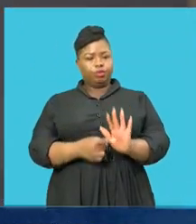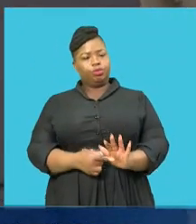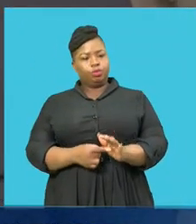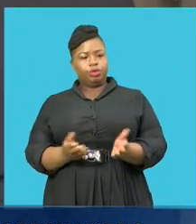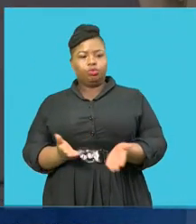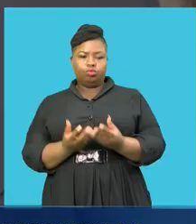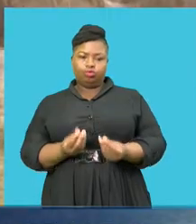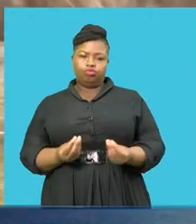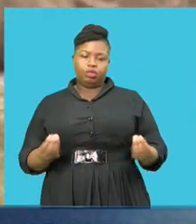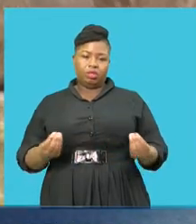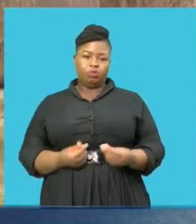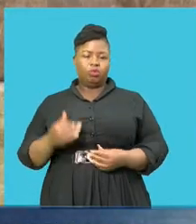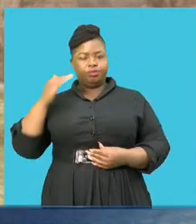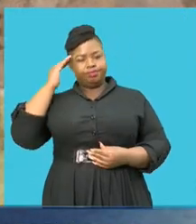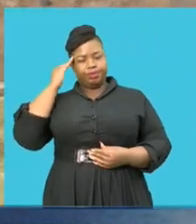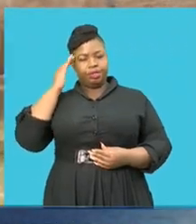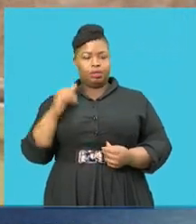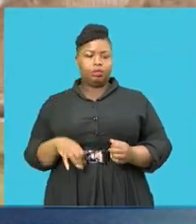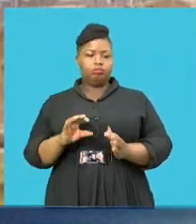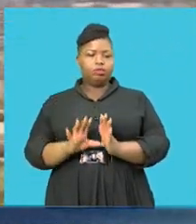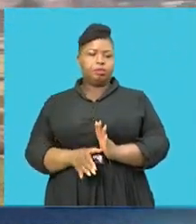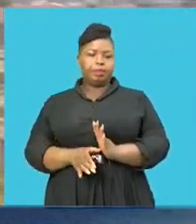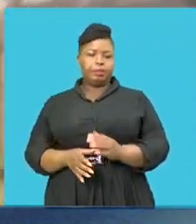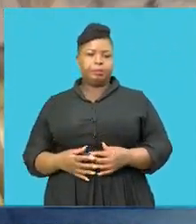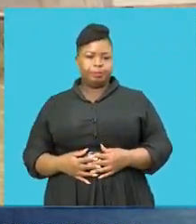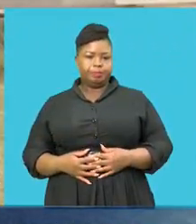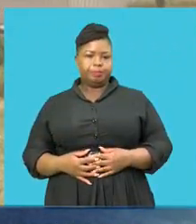esaba nokuphazamiseka ngokwengqondo esiseduze.